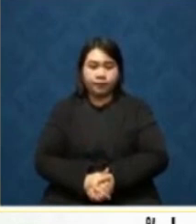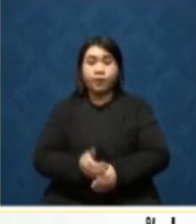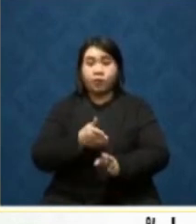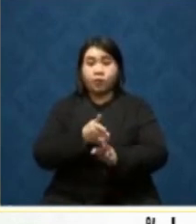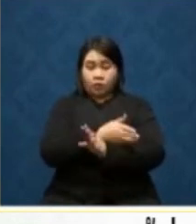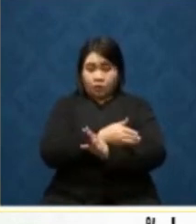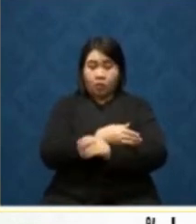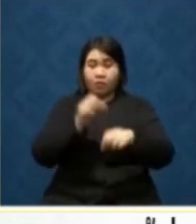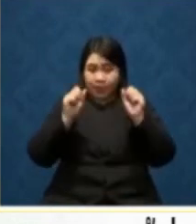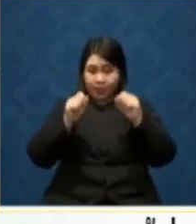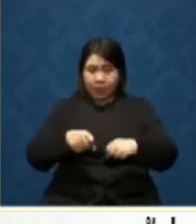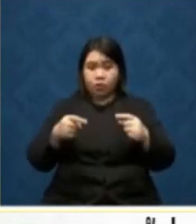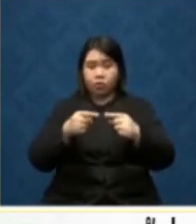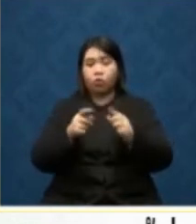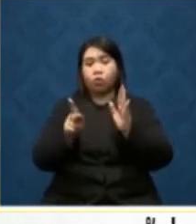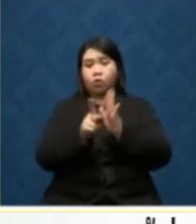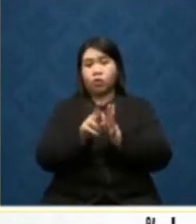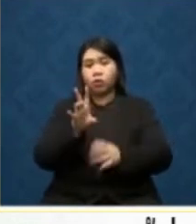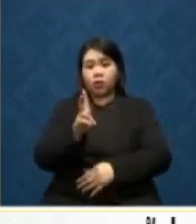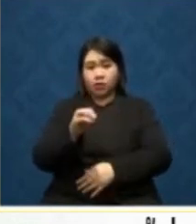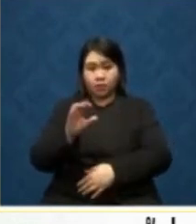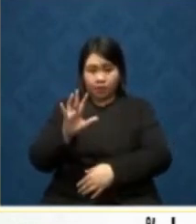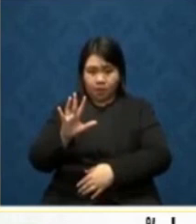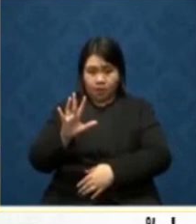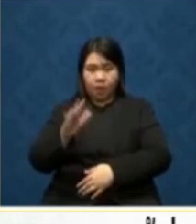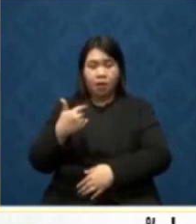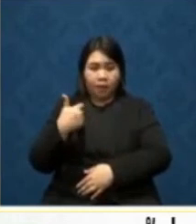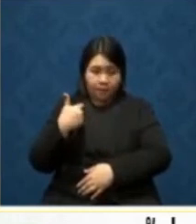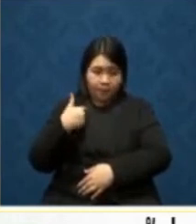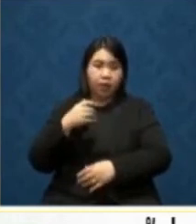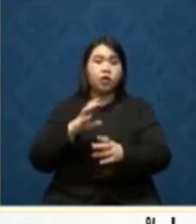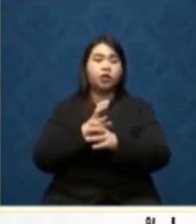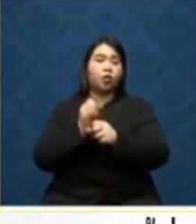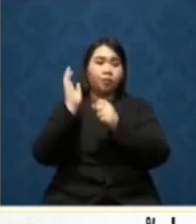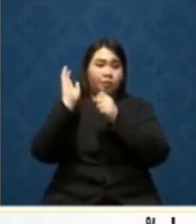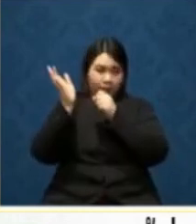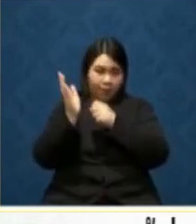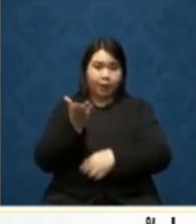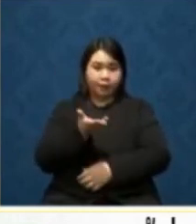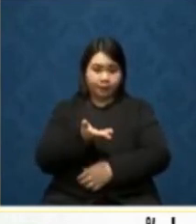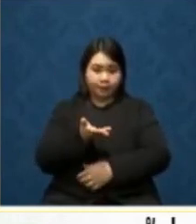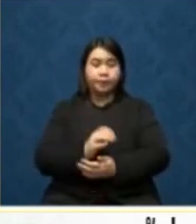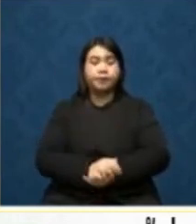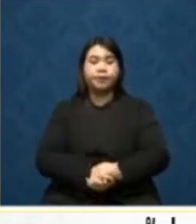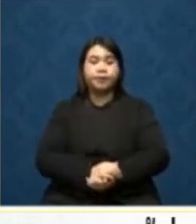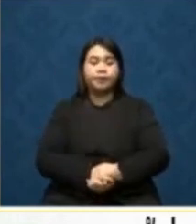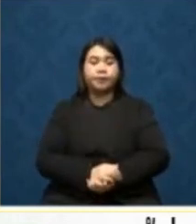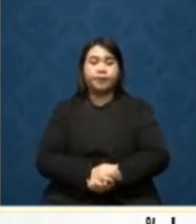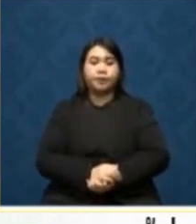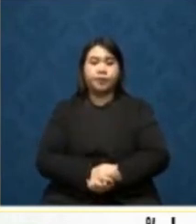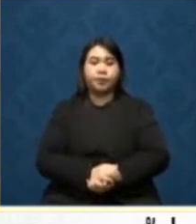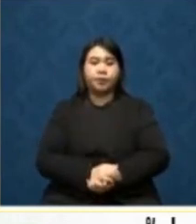ท่านสุดทายก่อนที่จะมีการลมติมีครับข้อที่